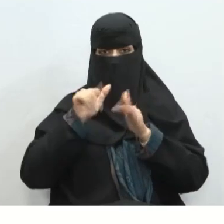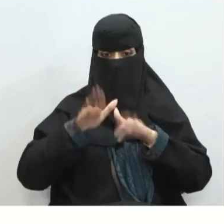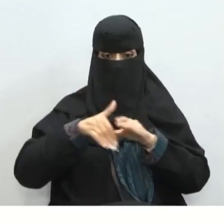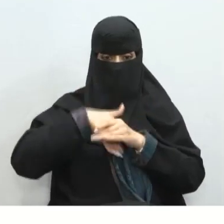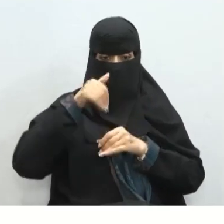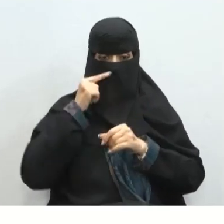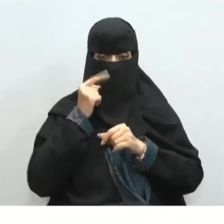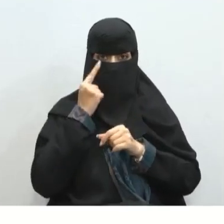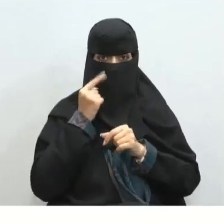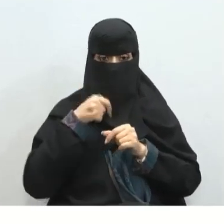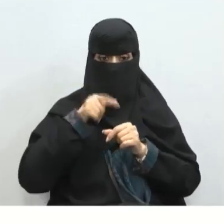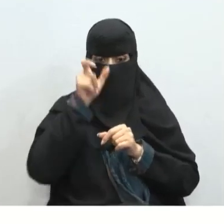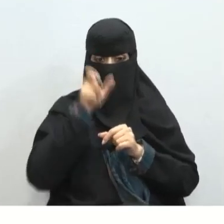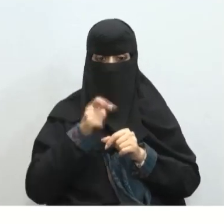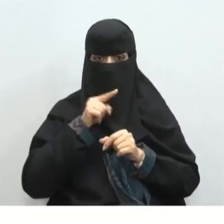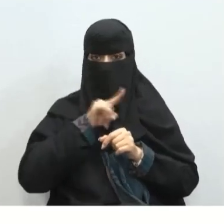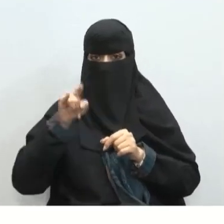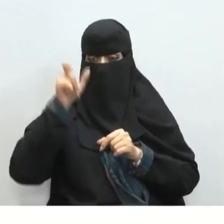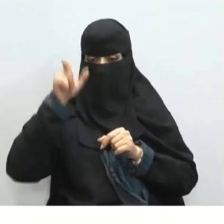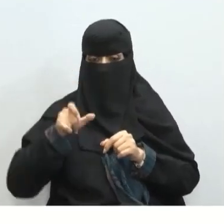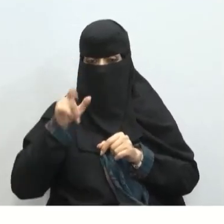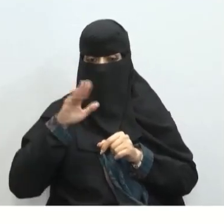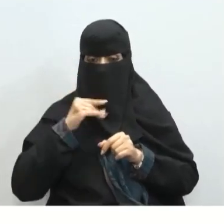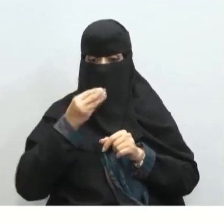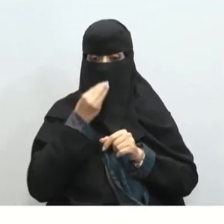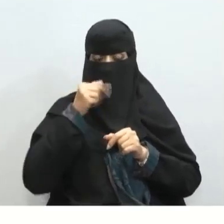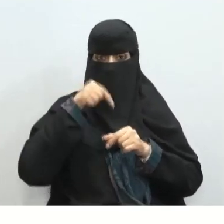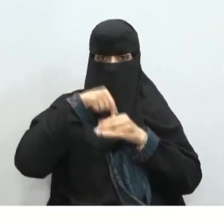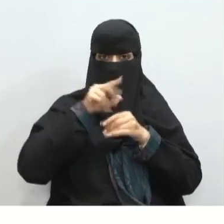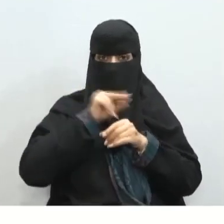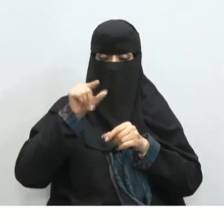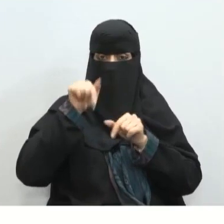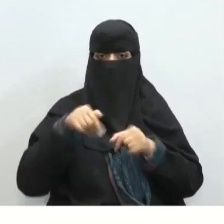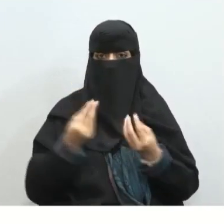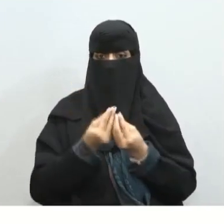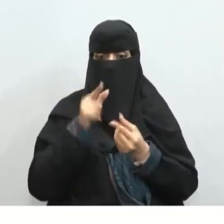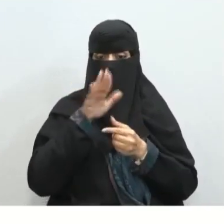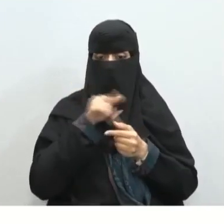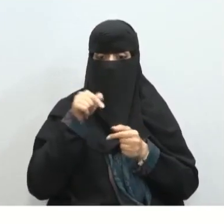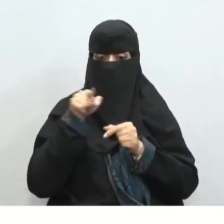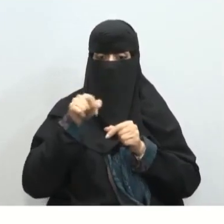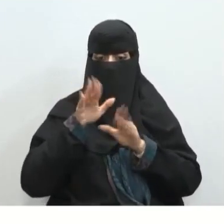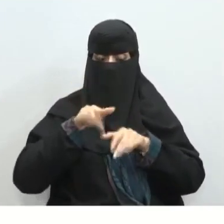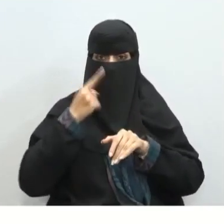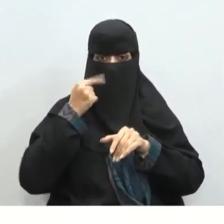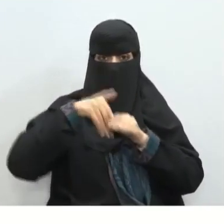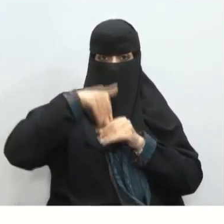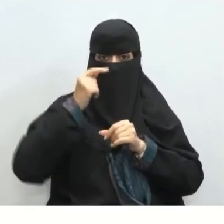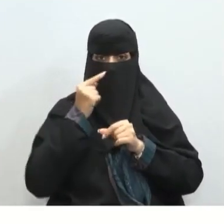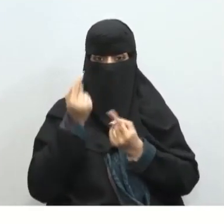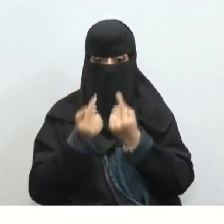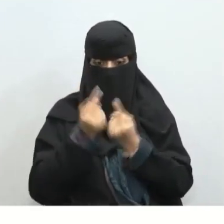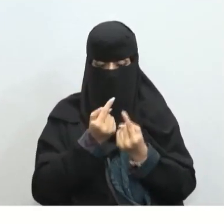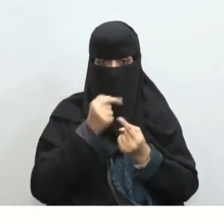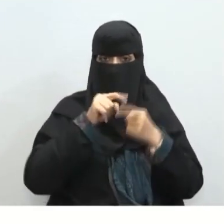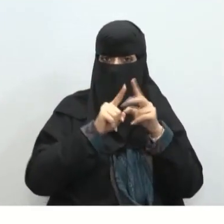ان يكون او يكون المخلوق الحي ذاتي وغير ذاتي التغذي في الوقت نفسه هنا يظهر لنا قد يكون المخلوق الحي